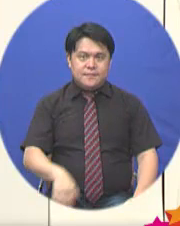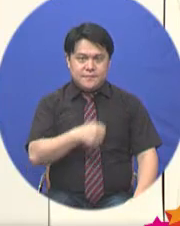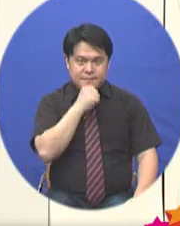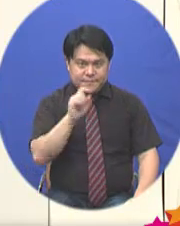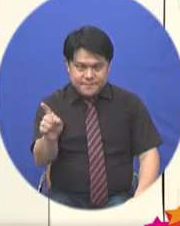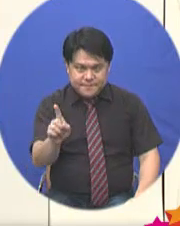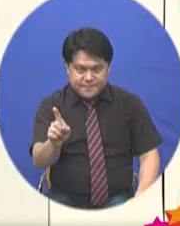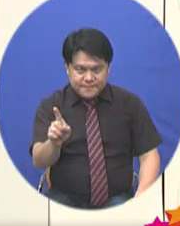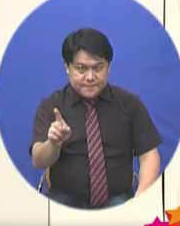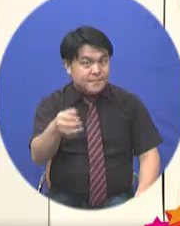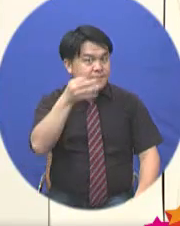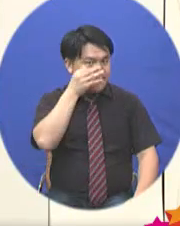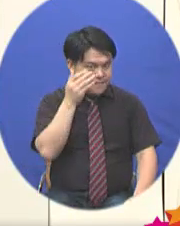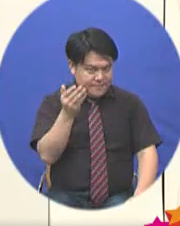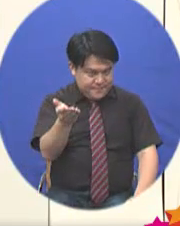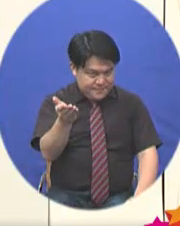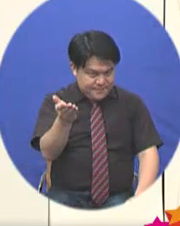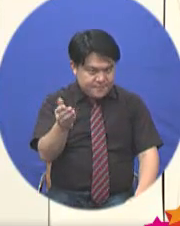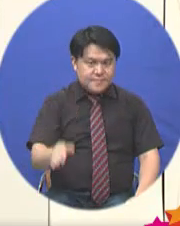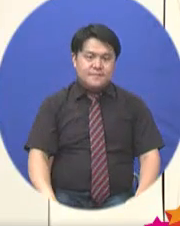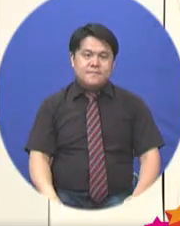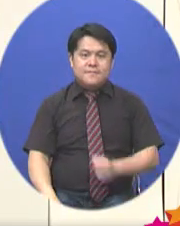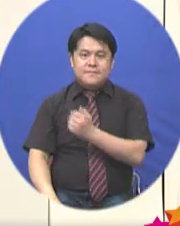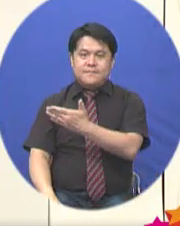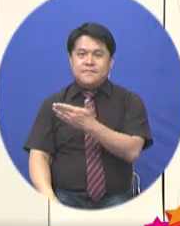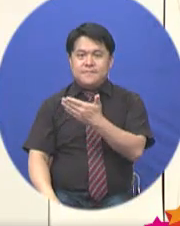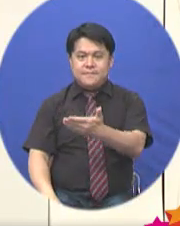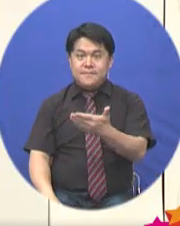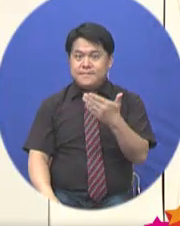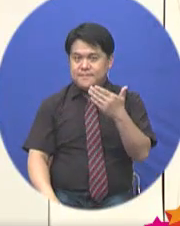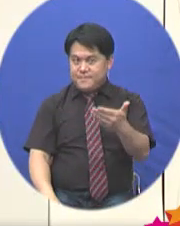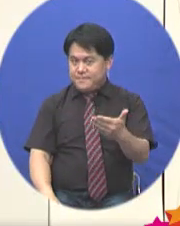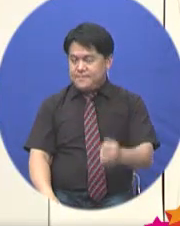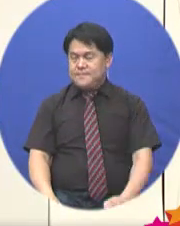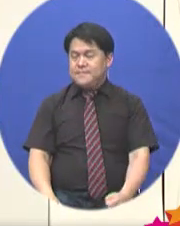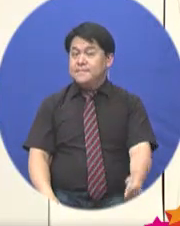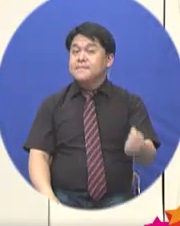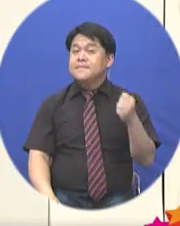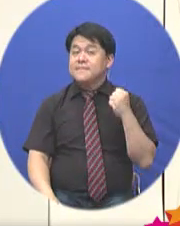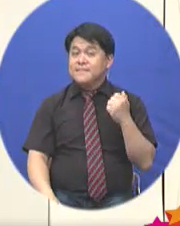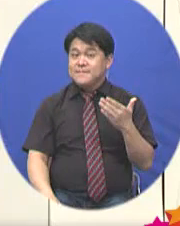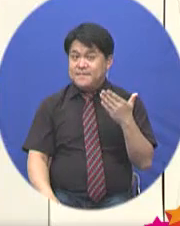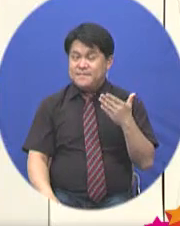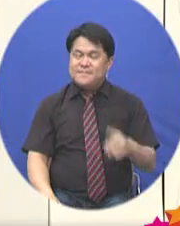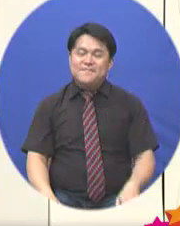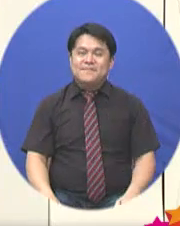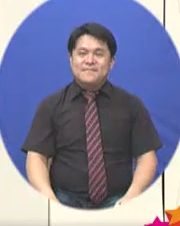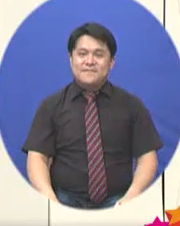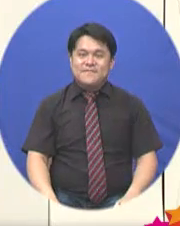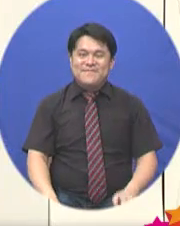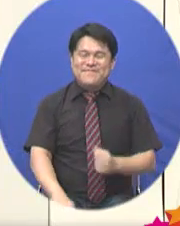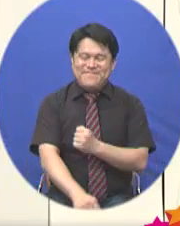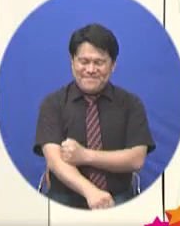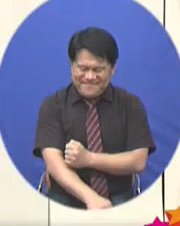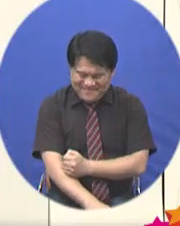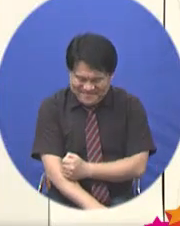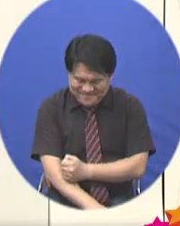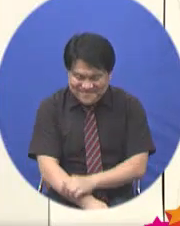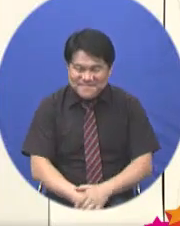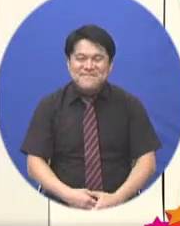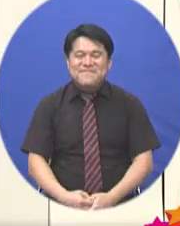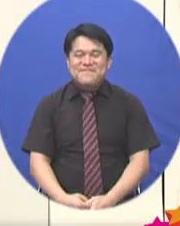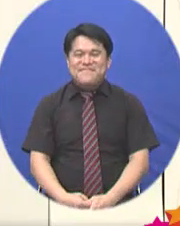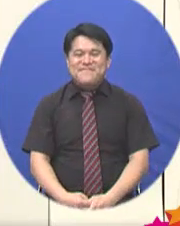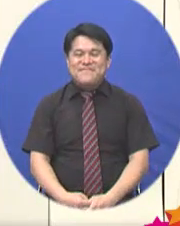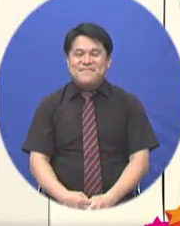점수 함께 볼까요? 네. 점수는요? 9점, 9점, 9점. 보너스 9점. 네, 수고하셨습니다. 네,